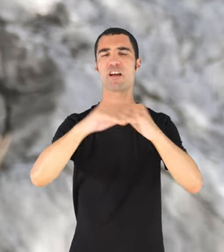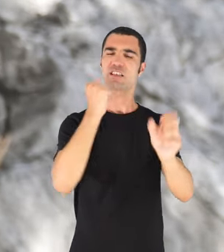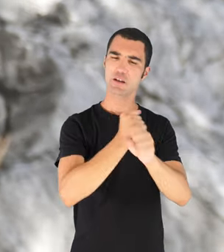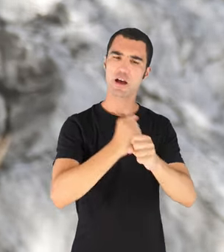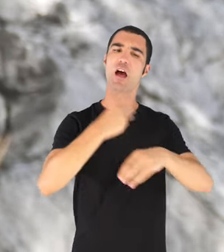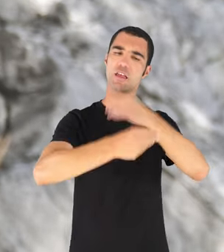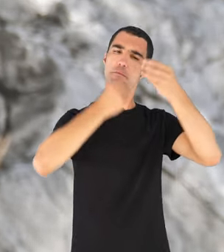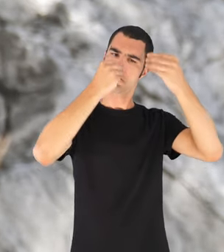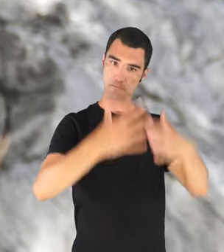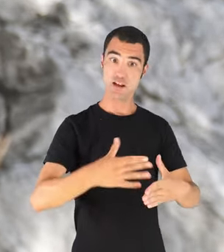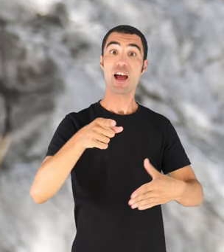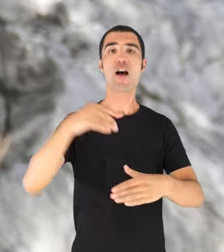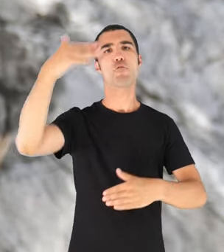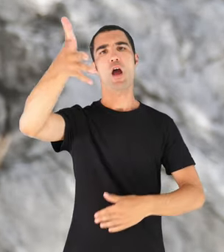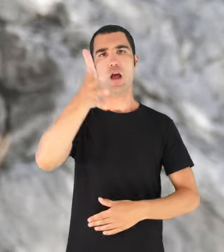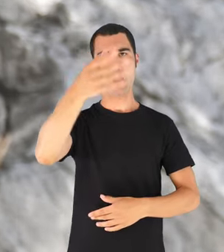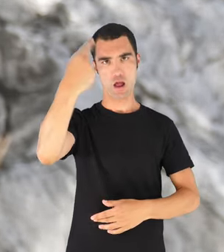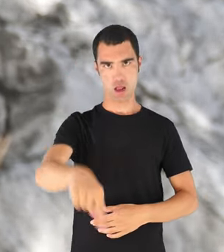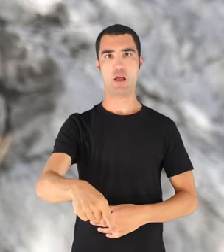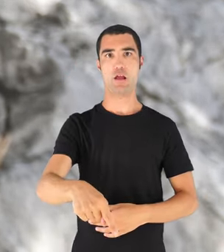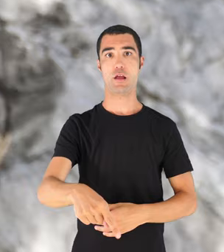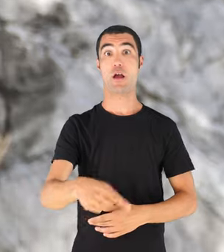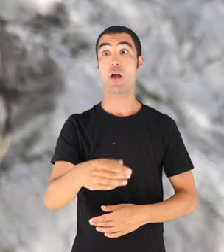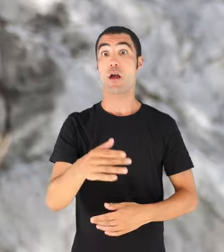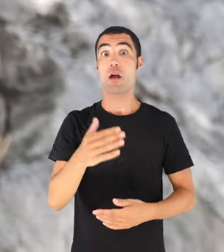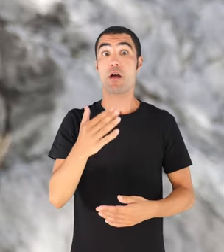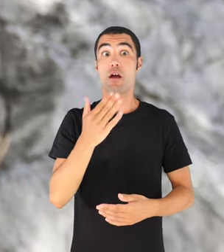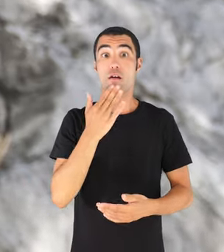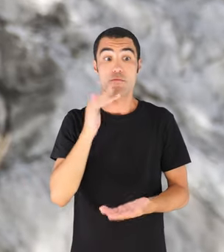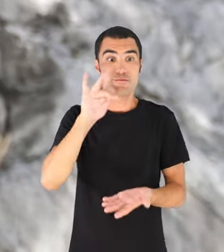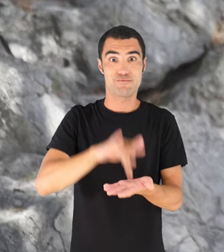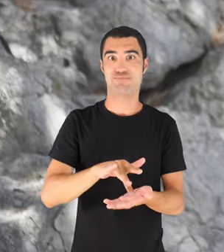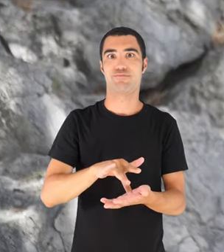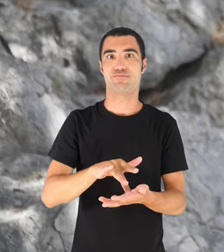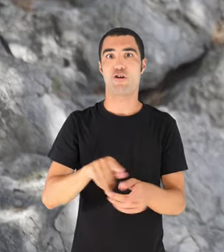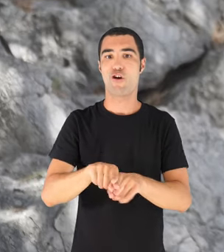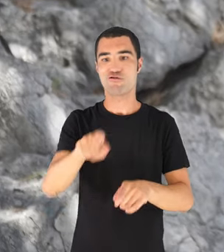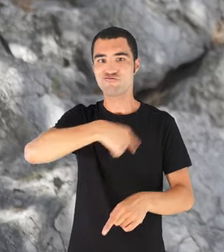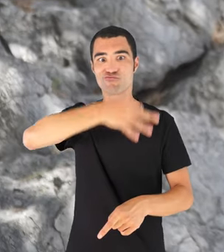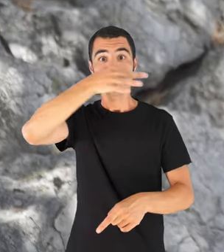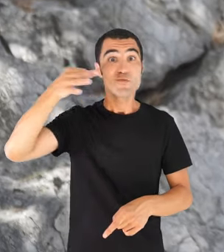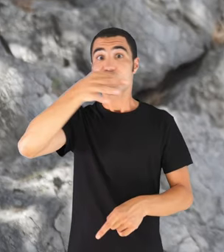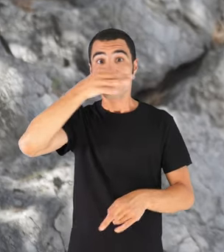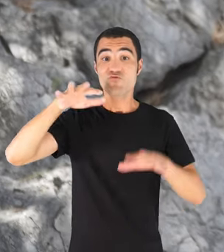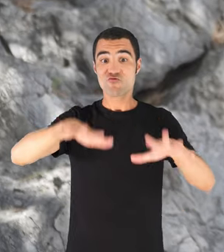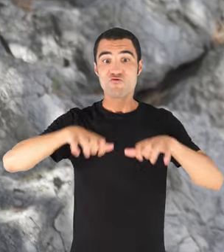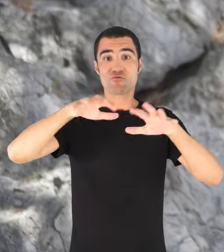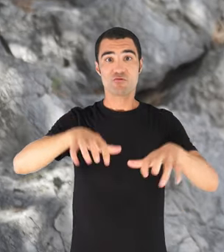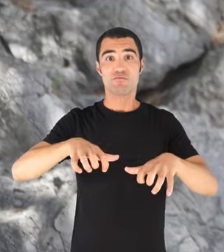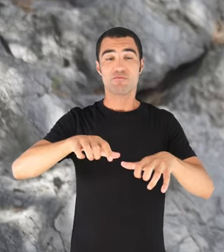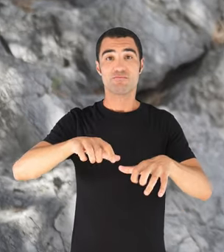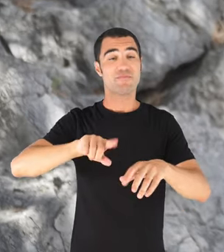sostenibilitat i fer la feina bé, hi ha futur. Ara, si se torna a menjar,